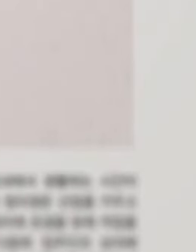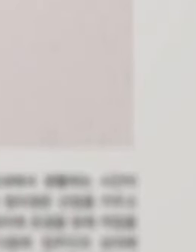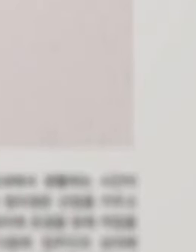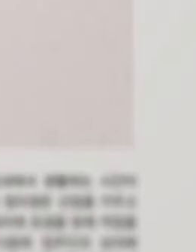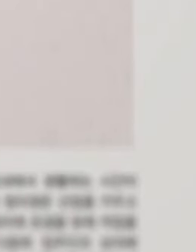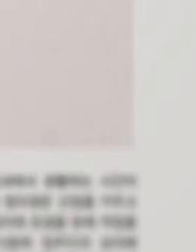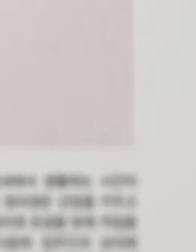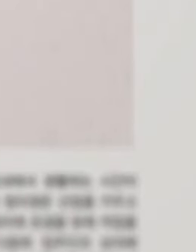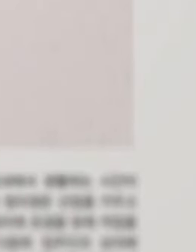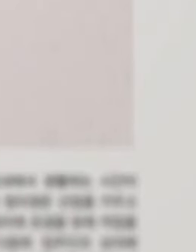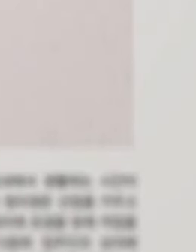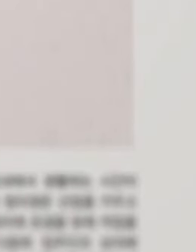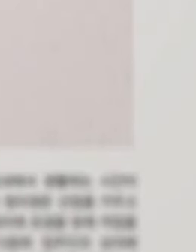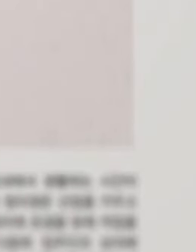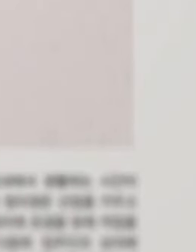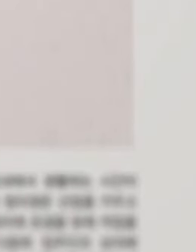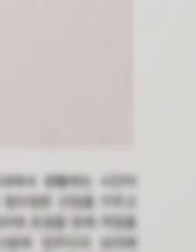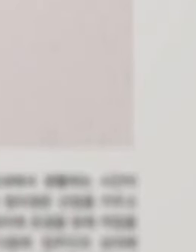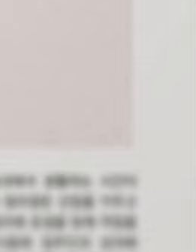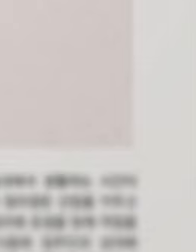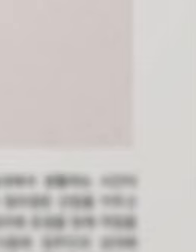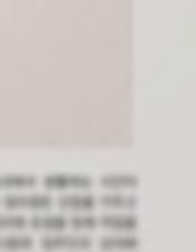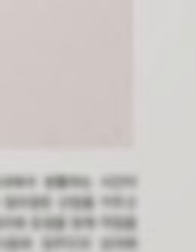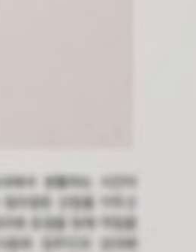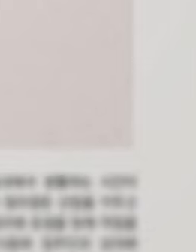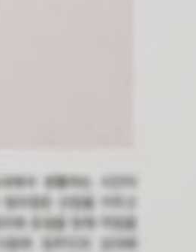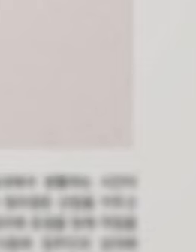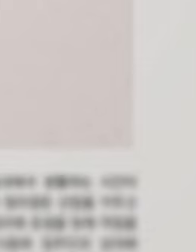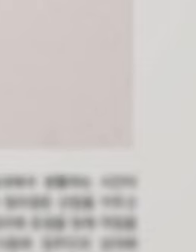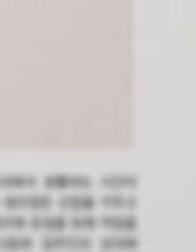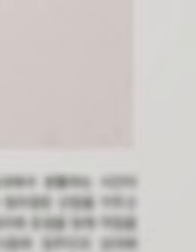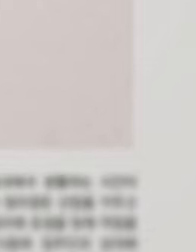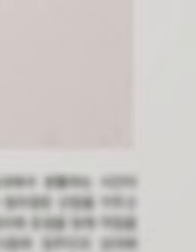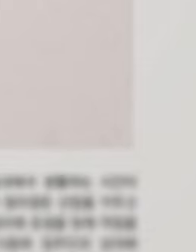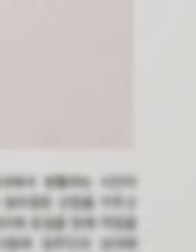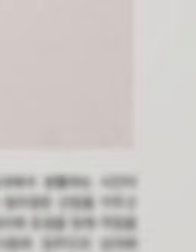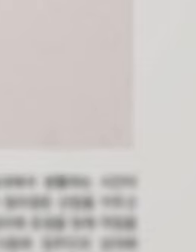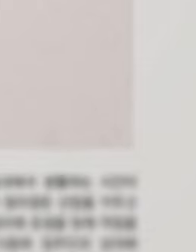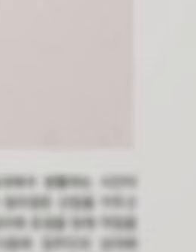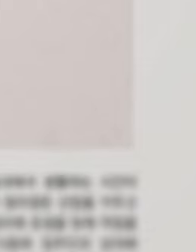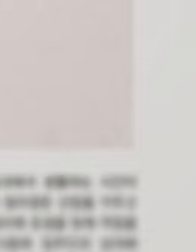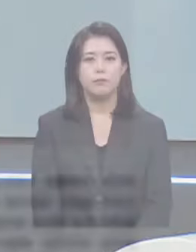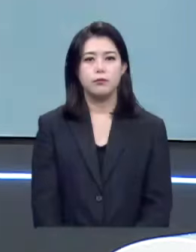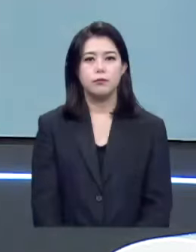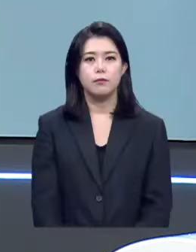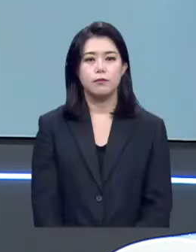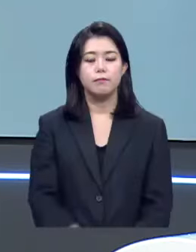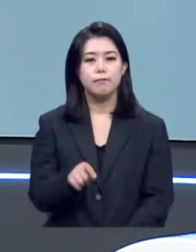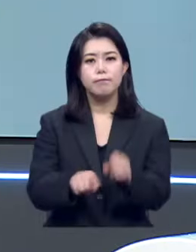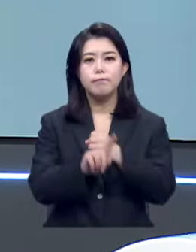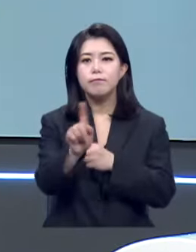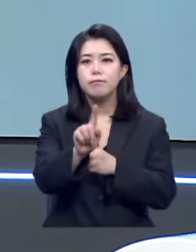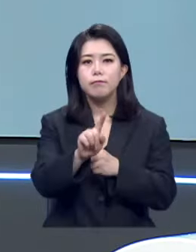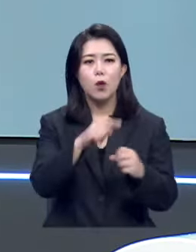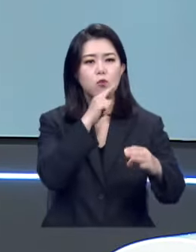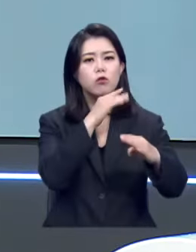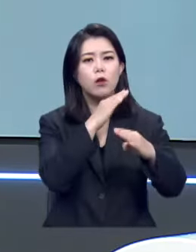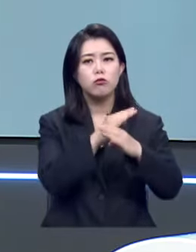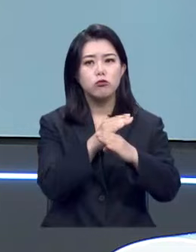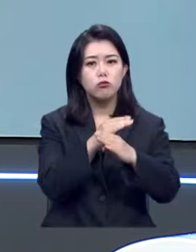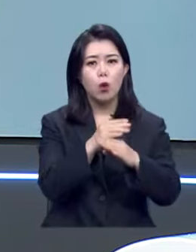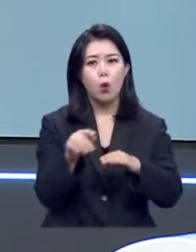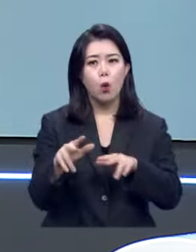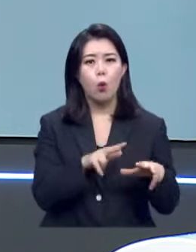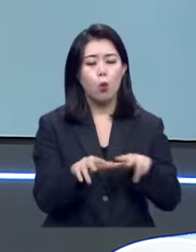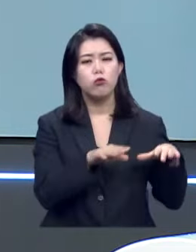네 북한군 곧 투입입니다 이게 대체 무슨 얘기냐 보겠습니다 지금 이미 토니